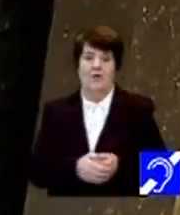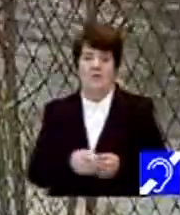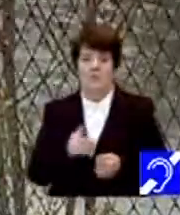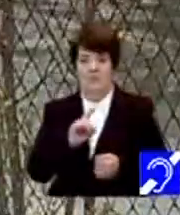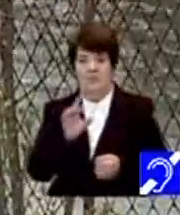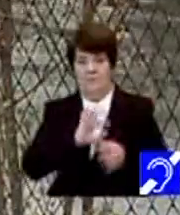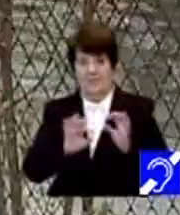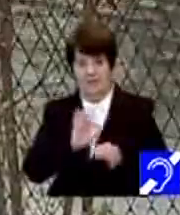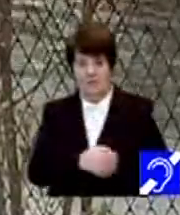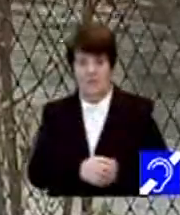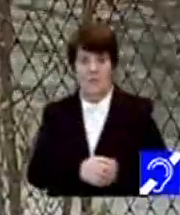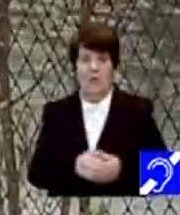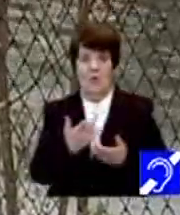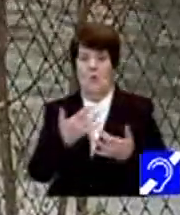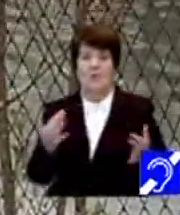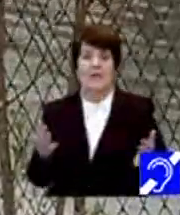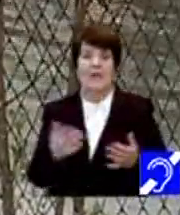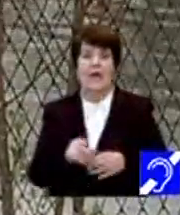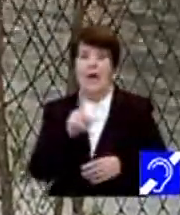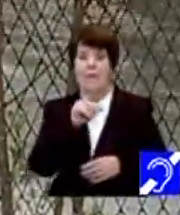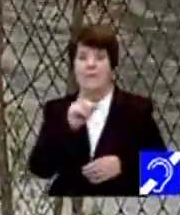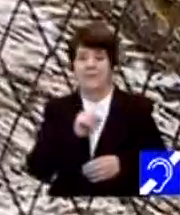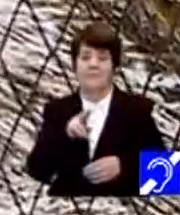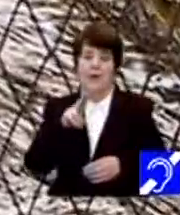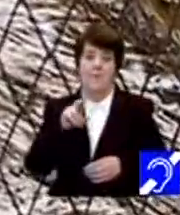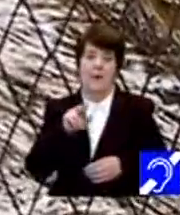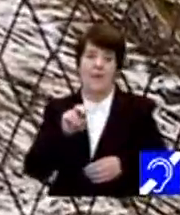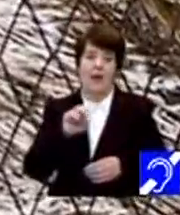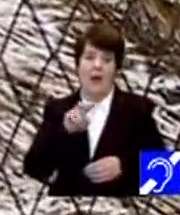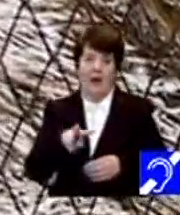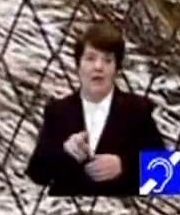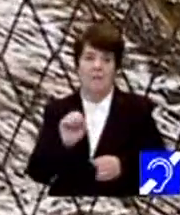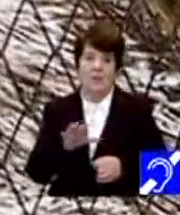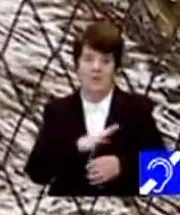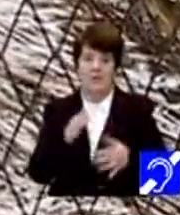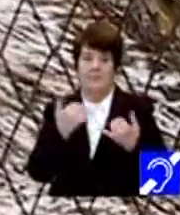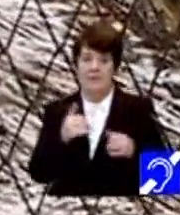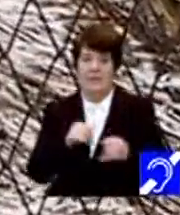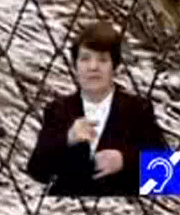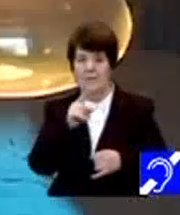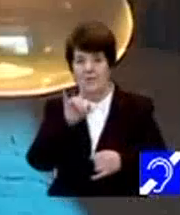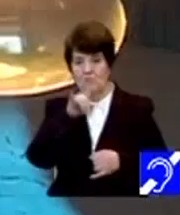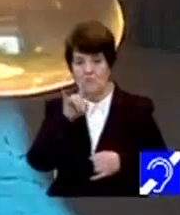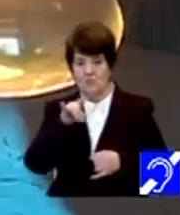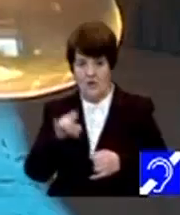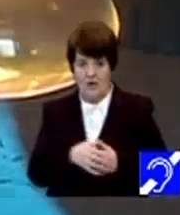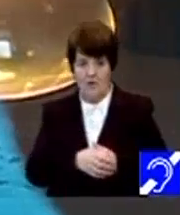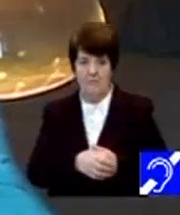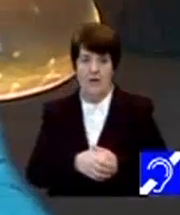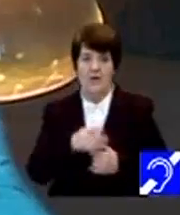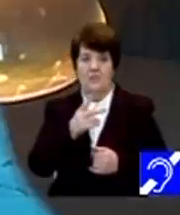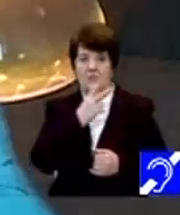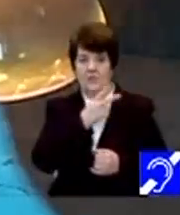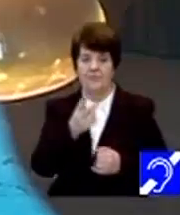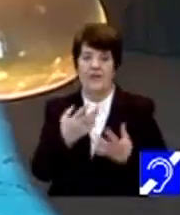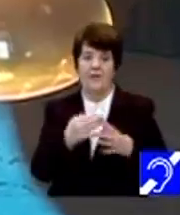nu intervenim medicamentos. Unele specii de păsări, printre care și papagalii, au fost ferite de frig și pot fi admirate prin geam. Și